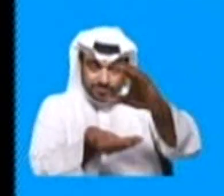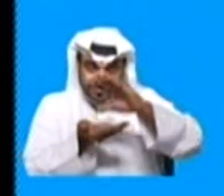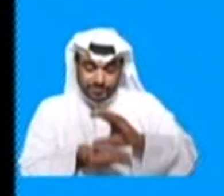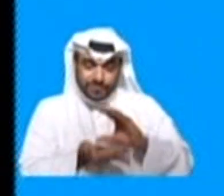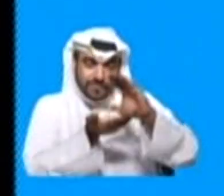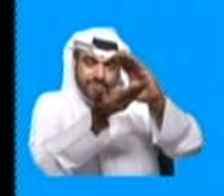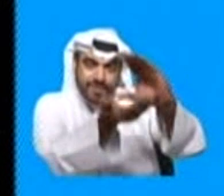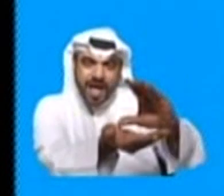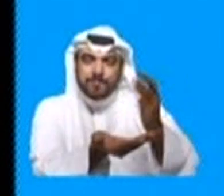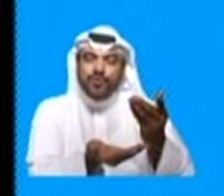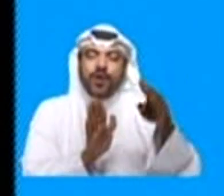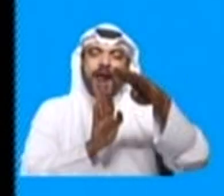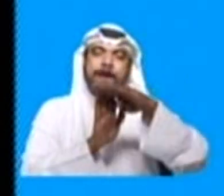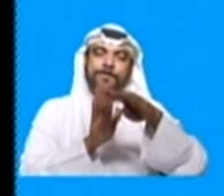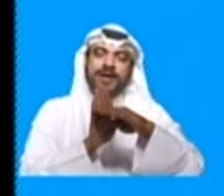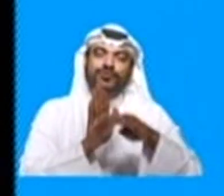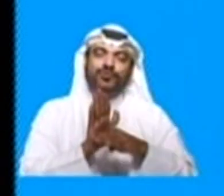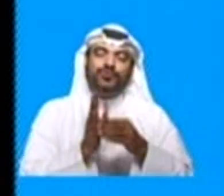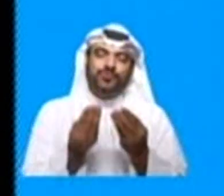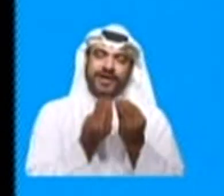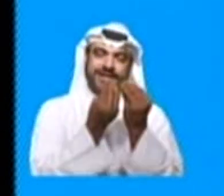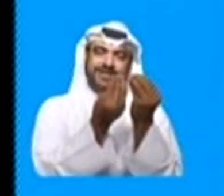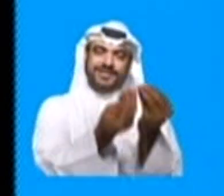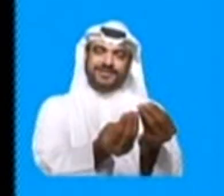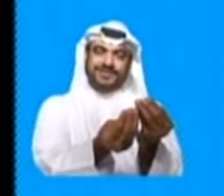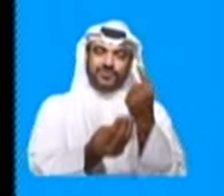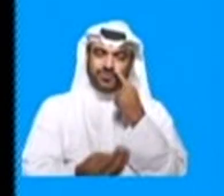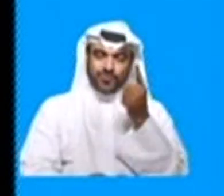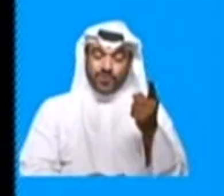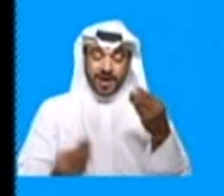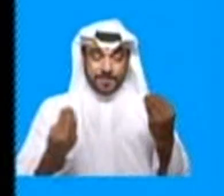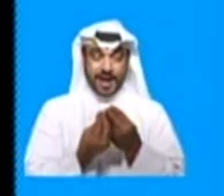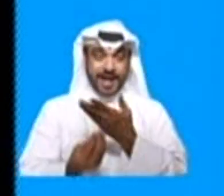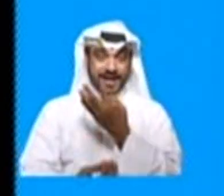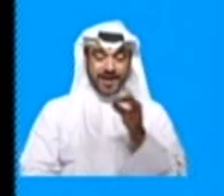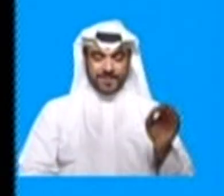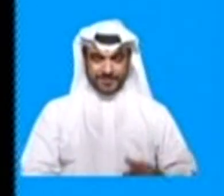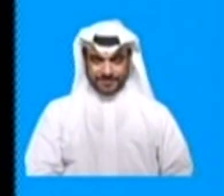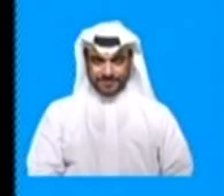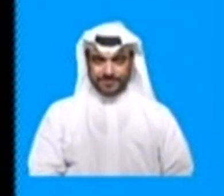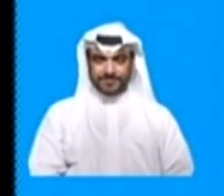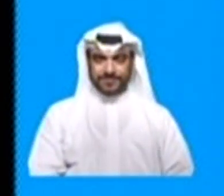دولة الكويت في الأردن السيد عبد العزيز الديحاني والمشاركين معه.